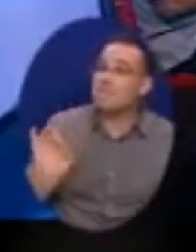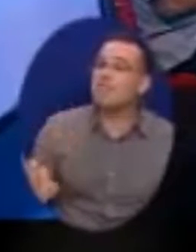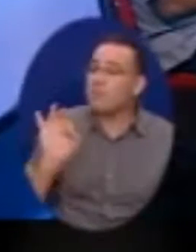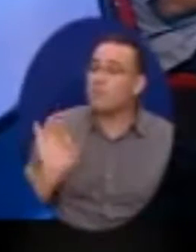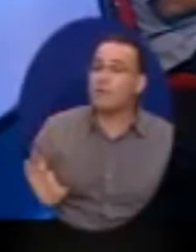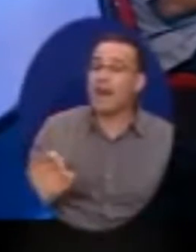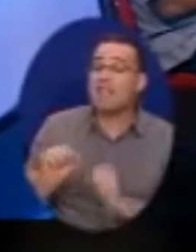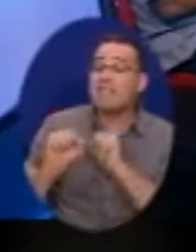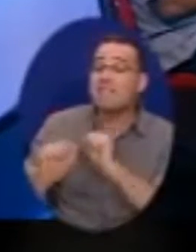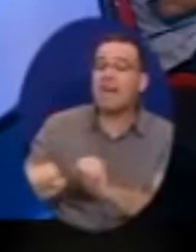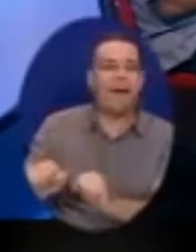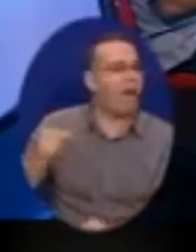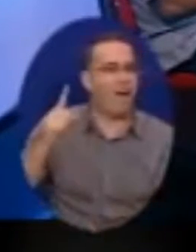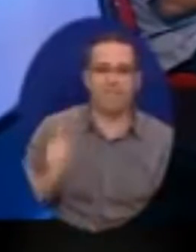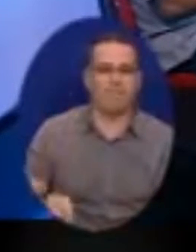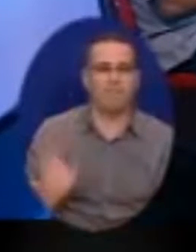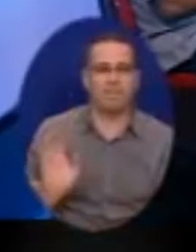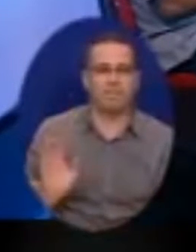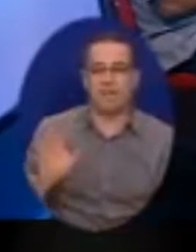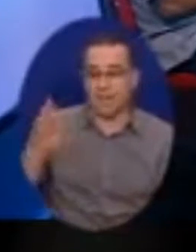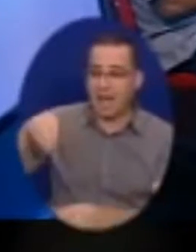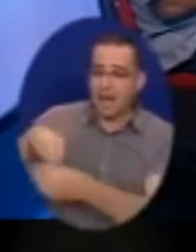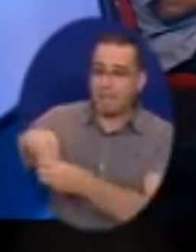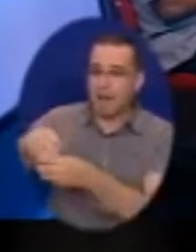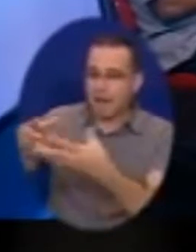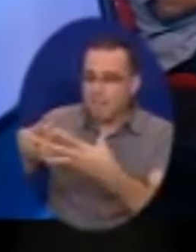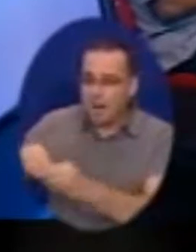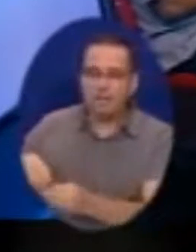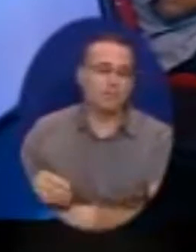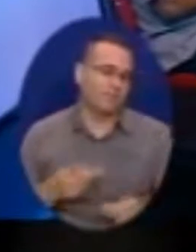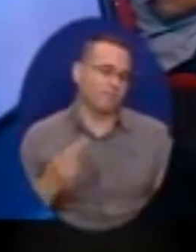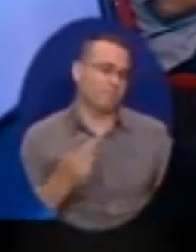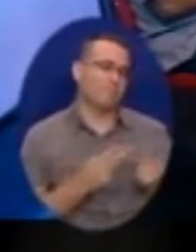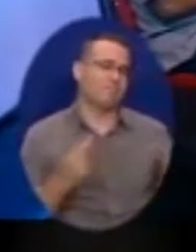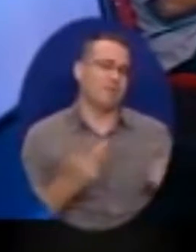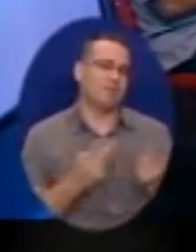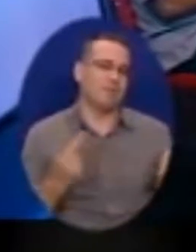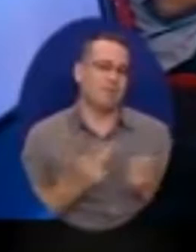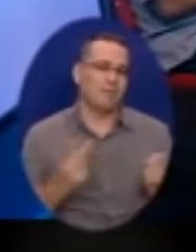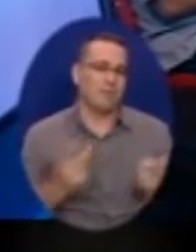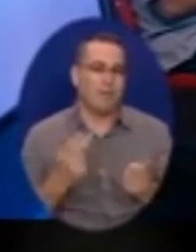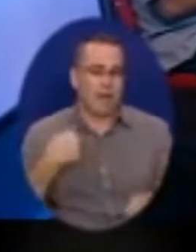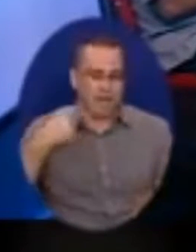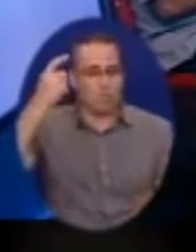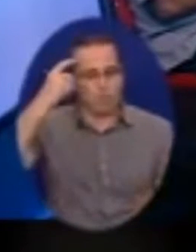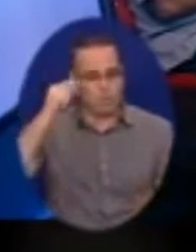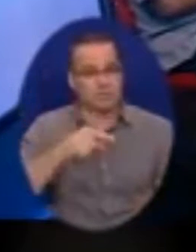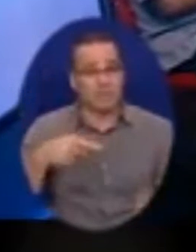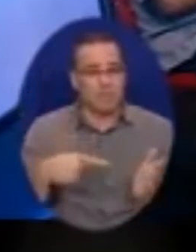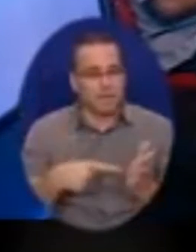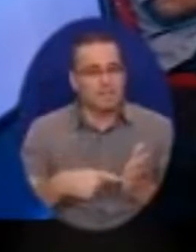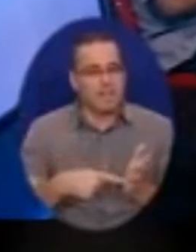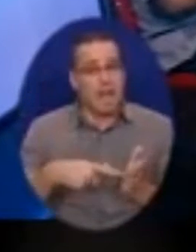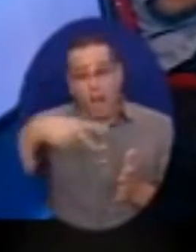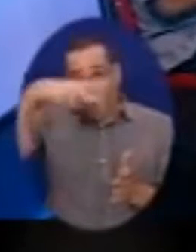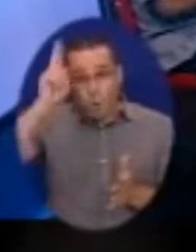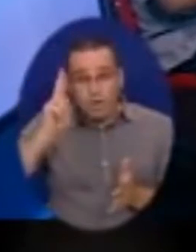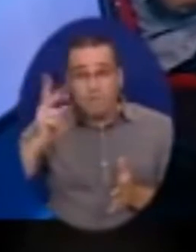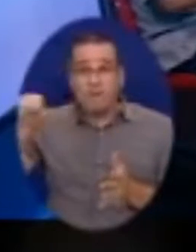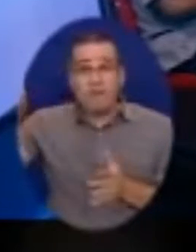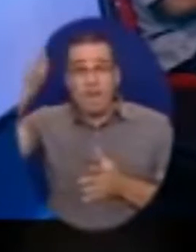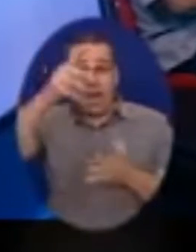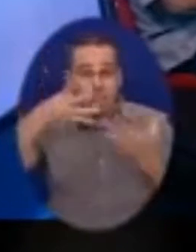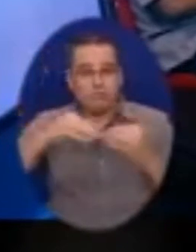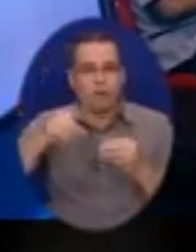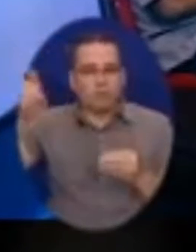זה העניין. התמיכה חייבת להיות גם כן, מהבית. כן, לגמרי, אי אפשר. חד משמעית. אנחנו יודעים את זה, ולכן ההורים,